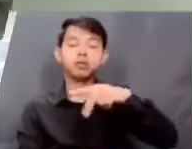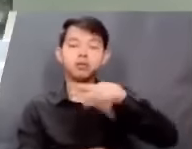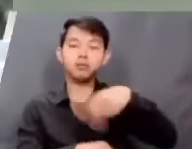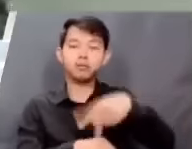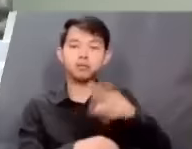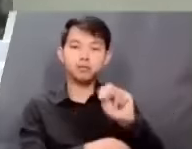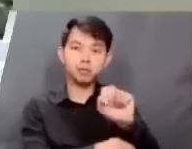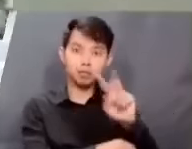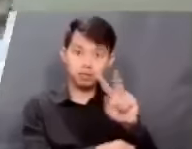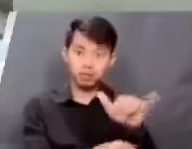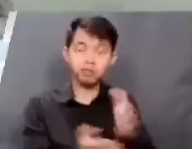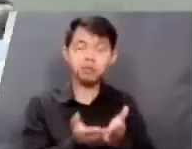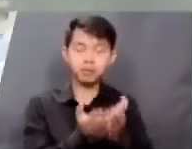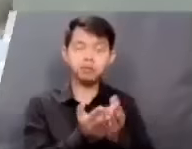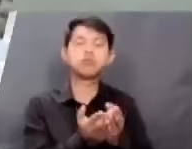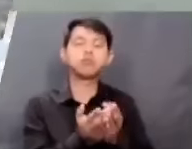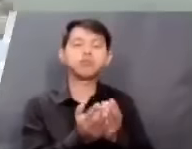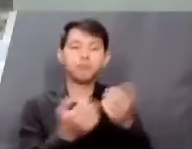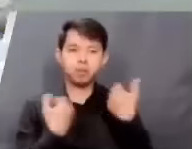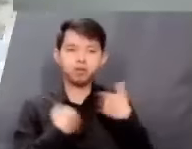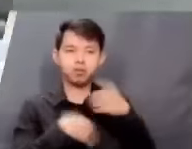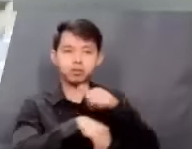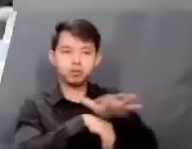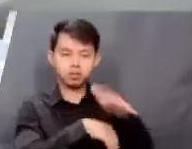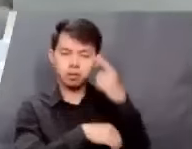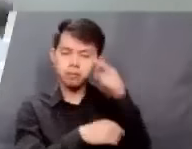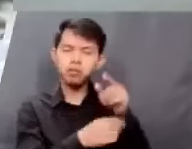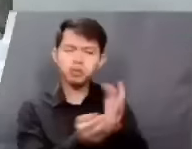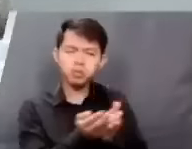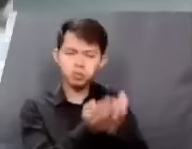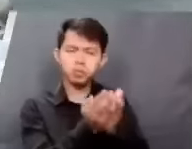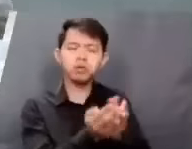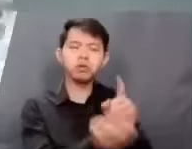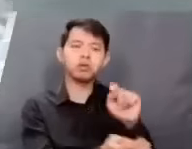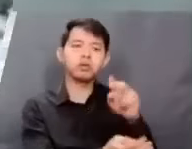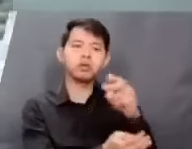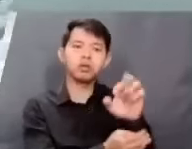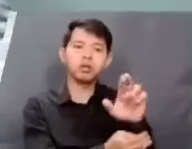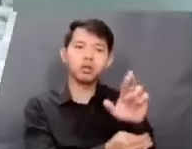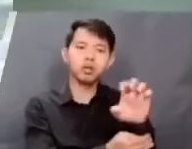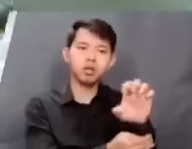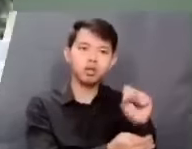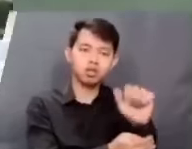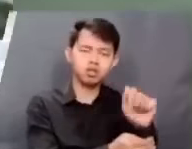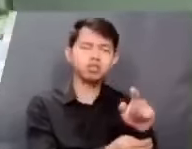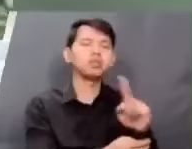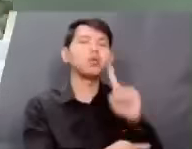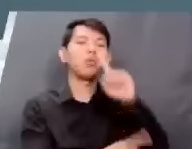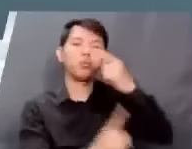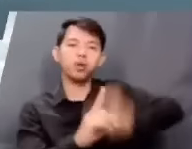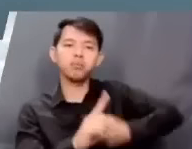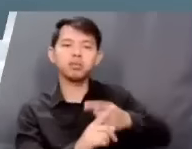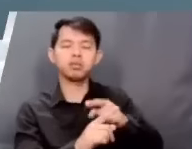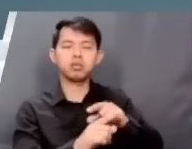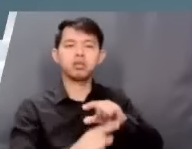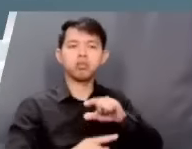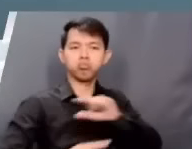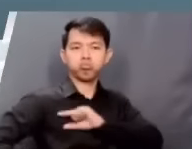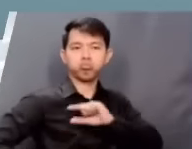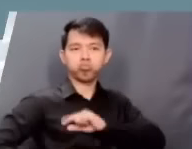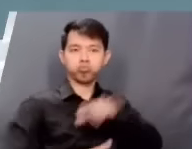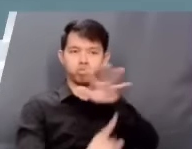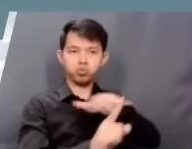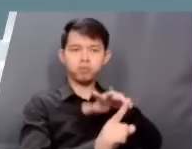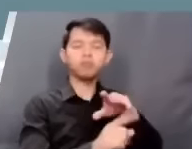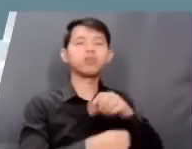na BRP Teresa Magbanwa na halos isang buwan ang nagbabantay roon. Sinisiguro nilang hindi nagsasagawa ng reclamation